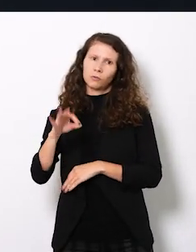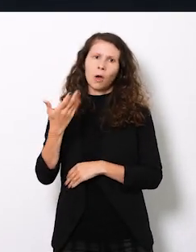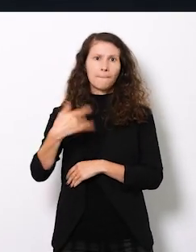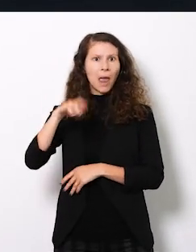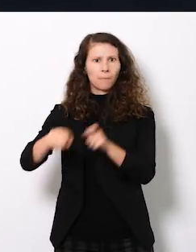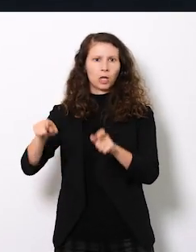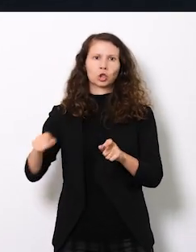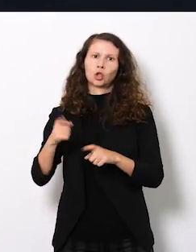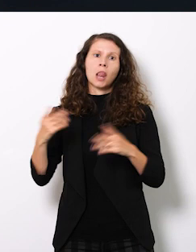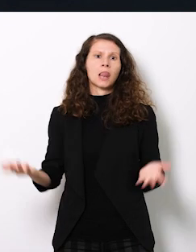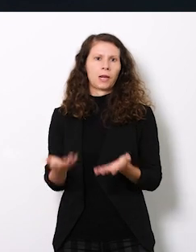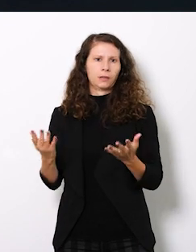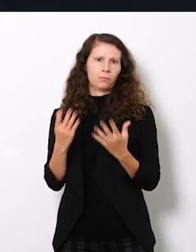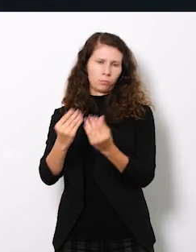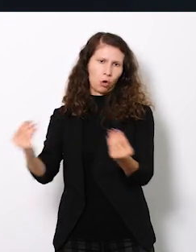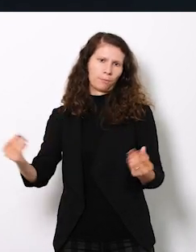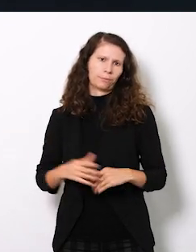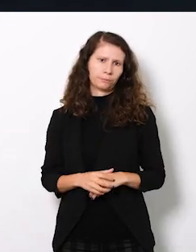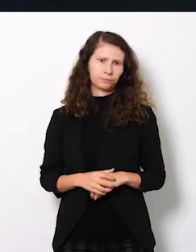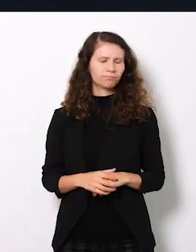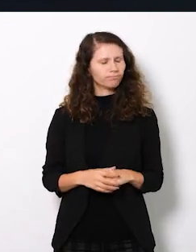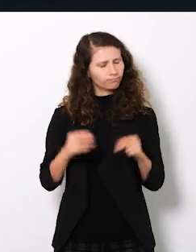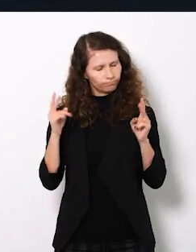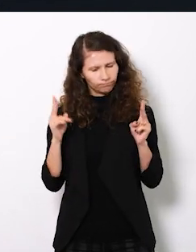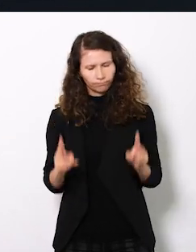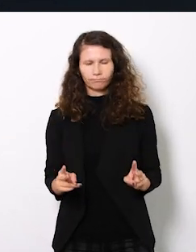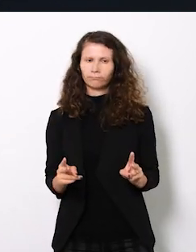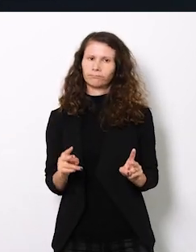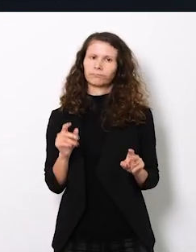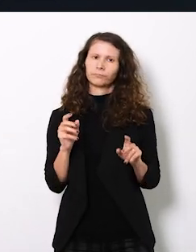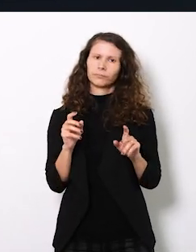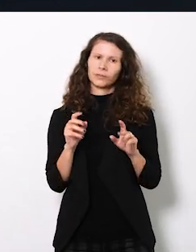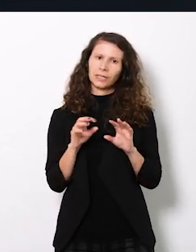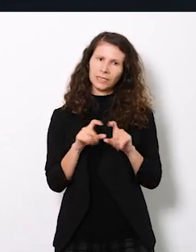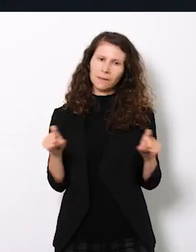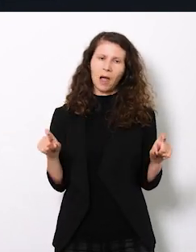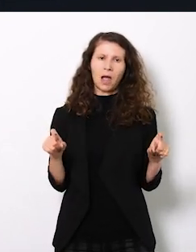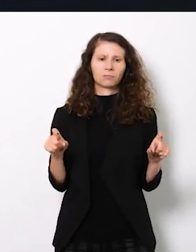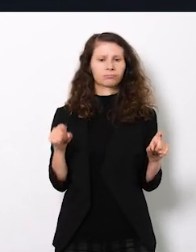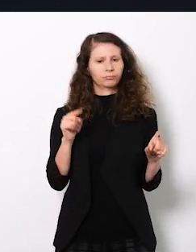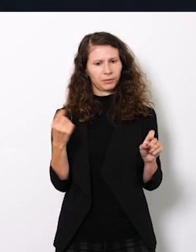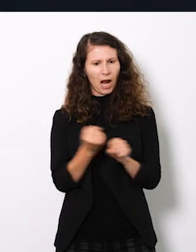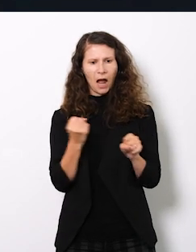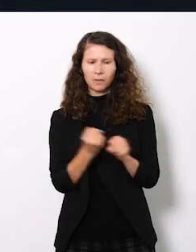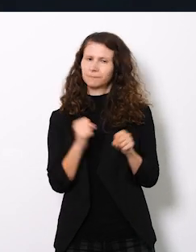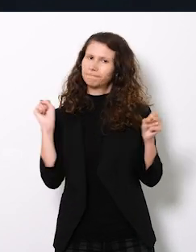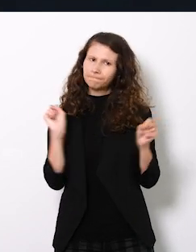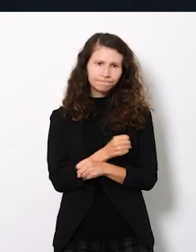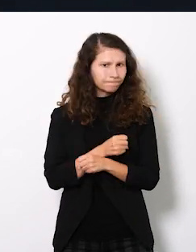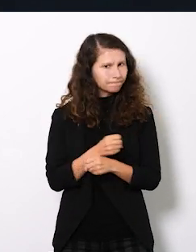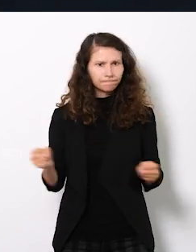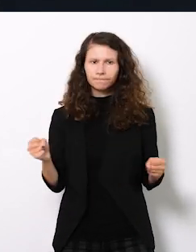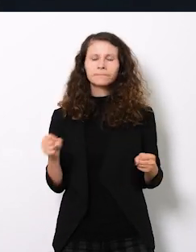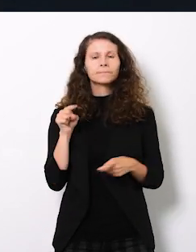leichter öffnen. Da, wo es wirklich um die Unmöglichkeit geht, einen Beruf